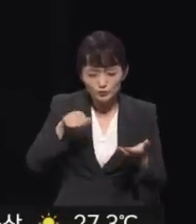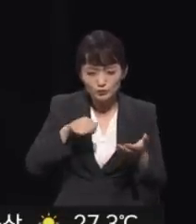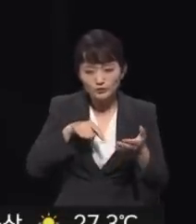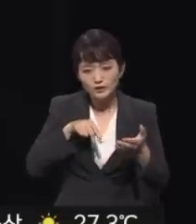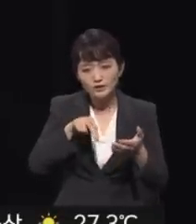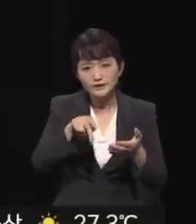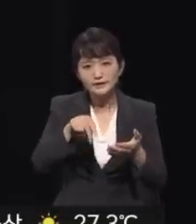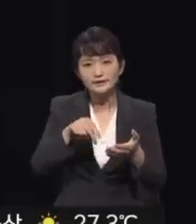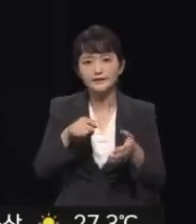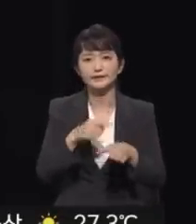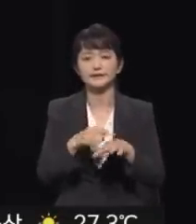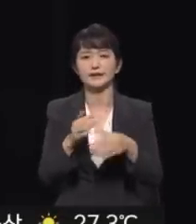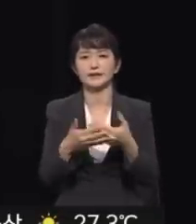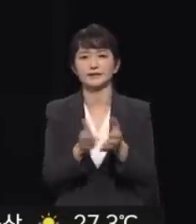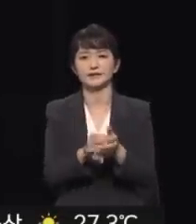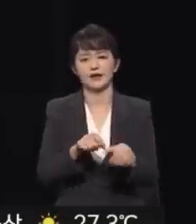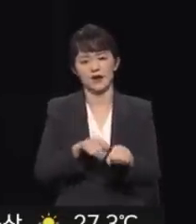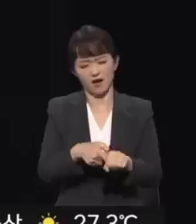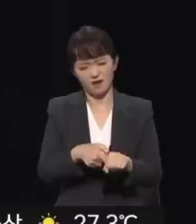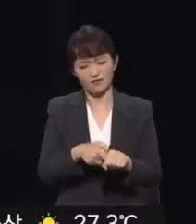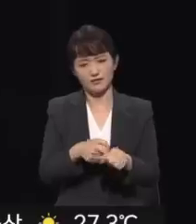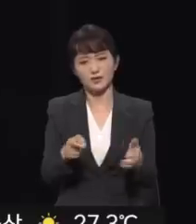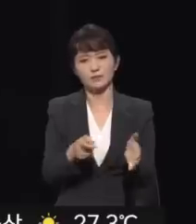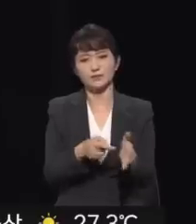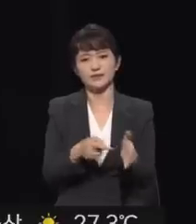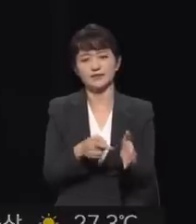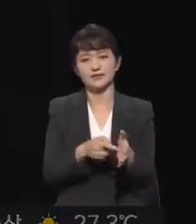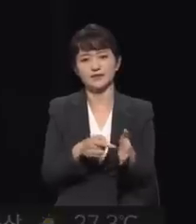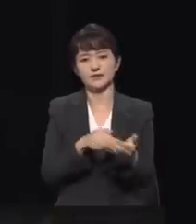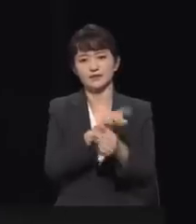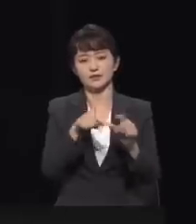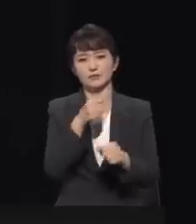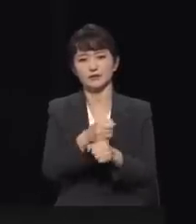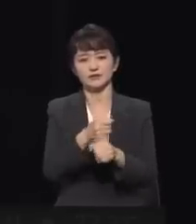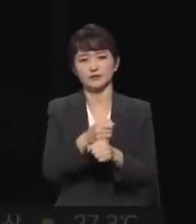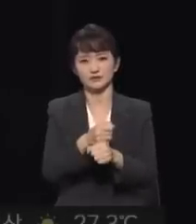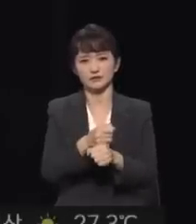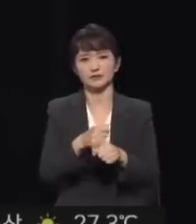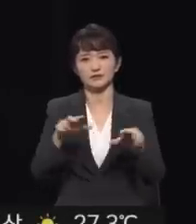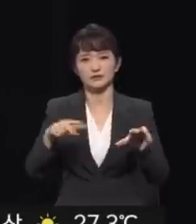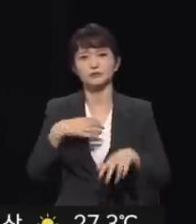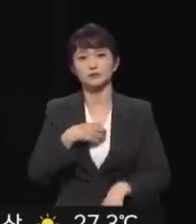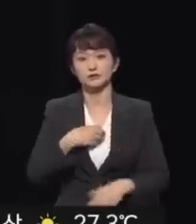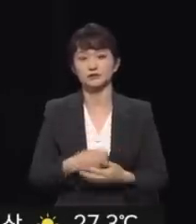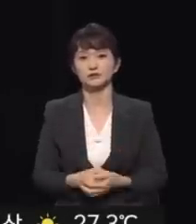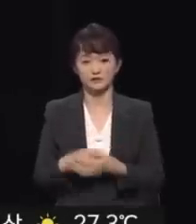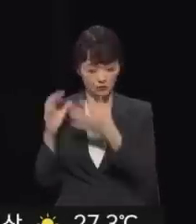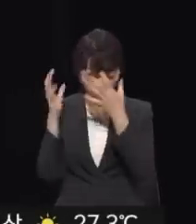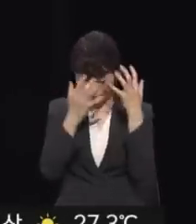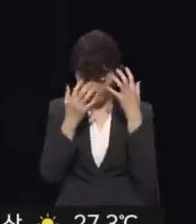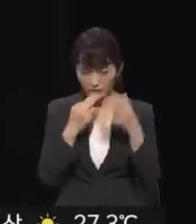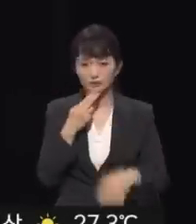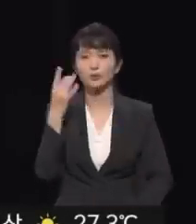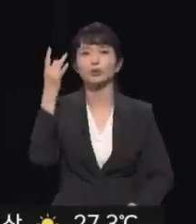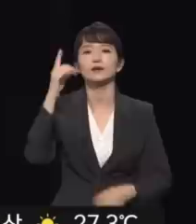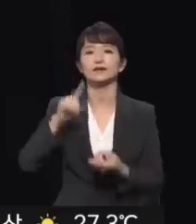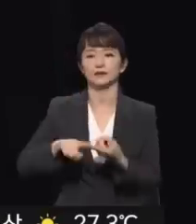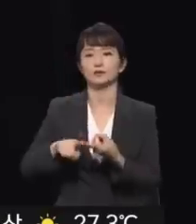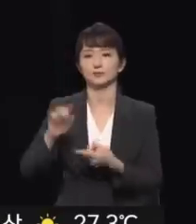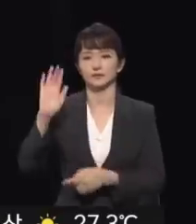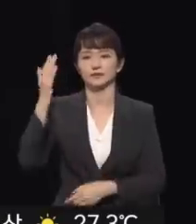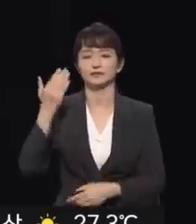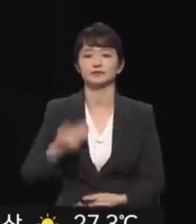결국 비상사태가 터졌네요 라고 했구요 이 매점 님은 대혼란 없다 원래대로 가면 된다